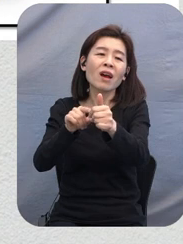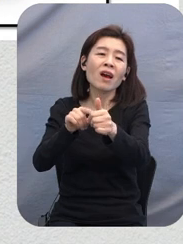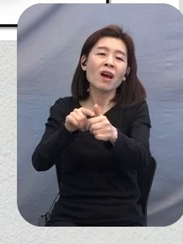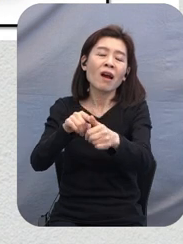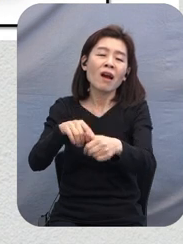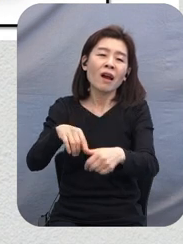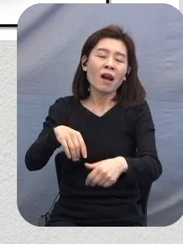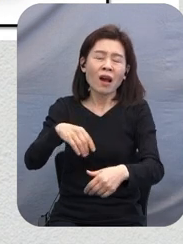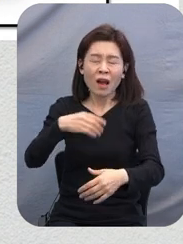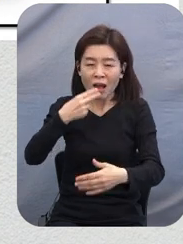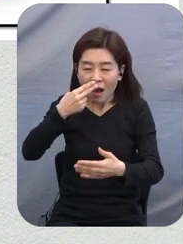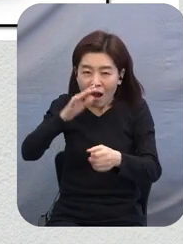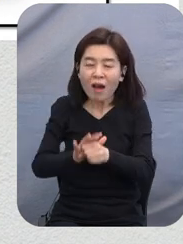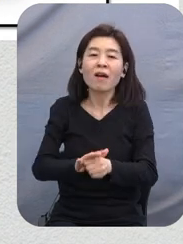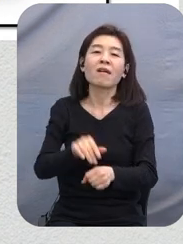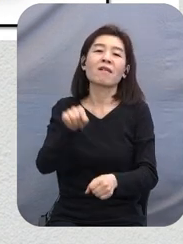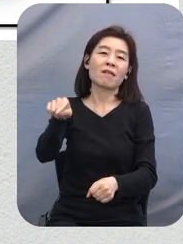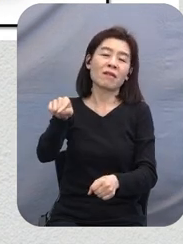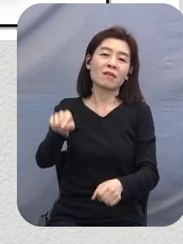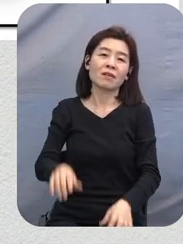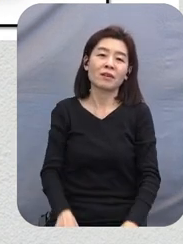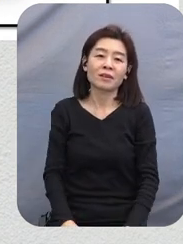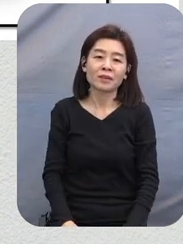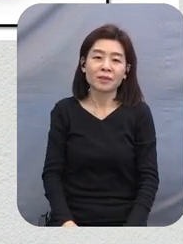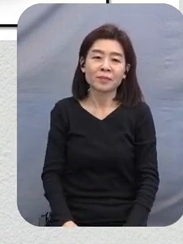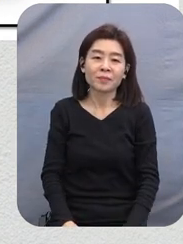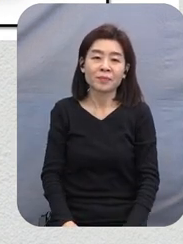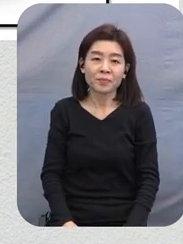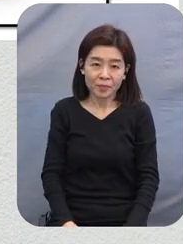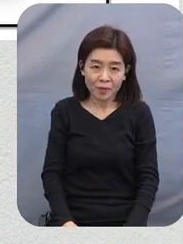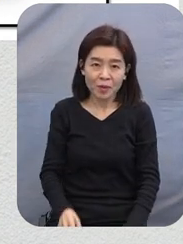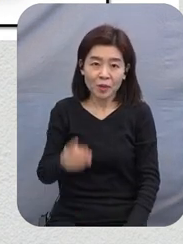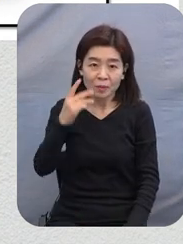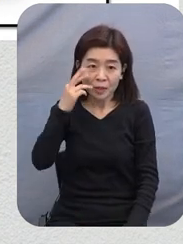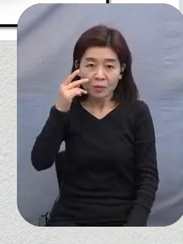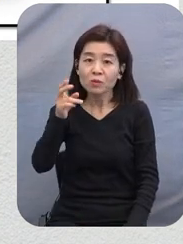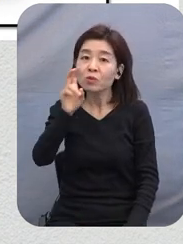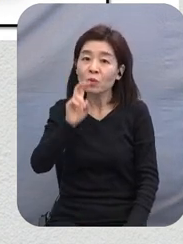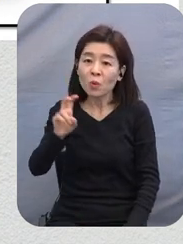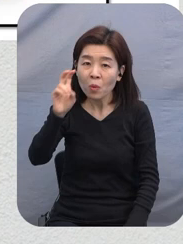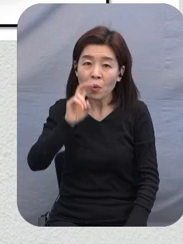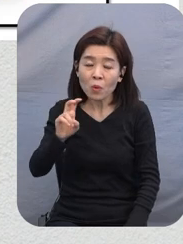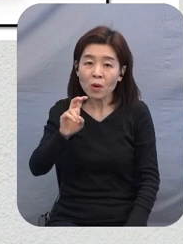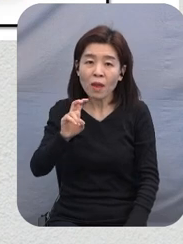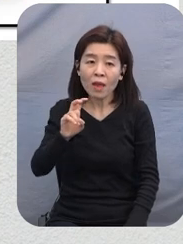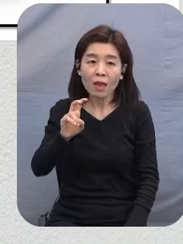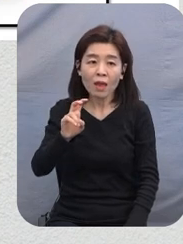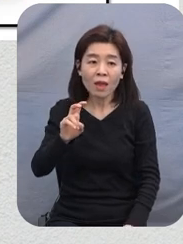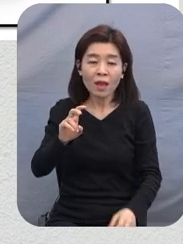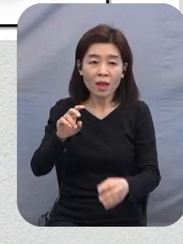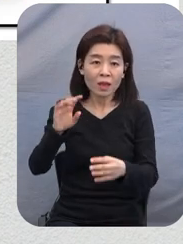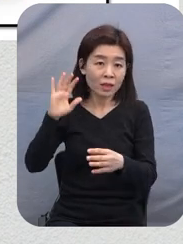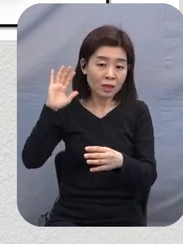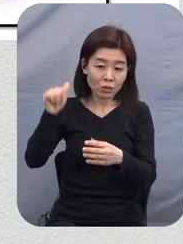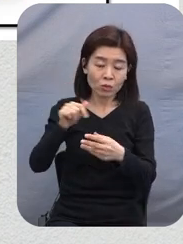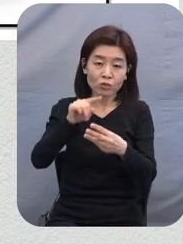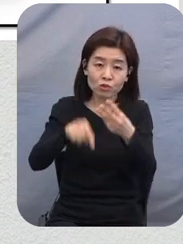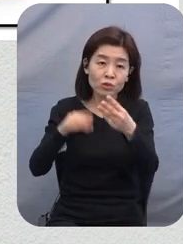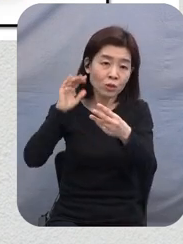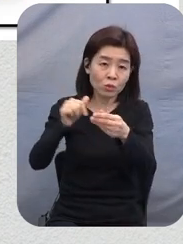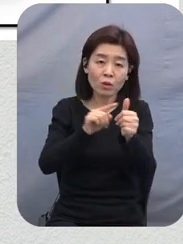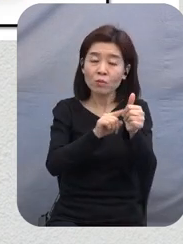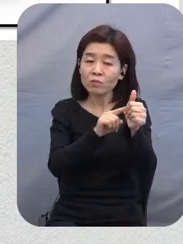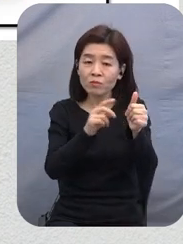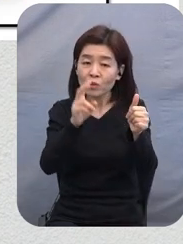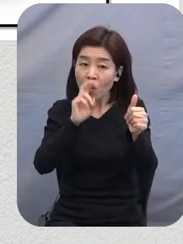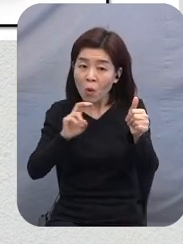지적입니다. 그리고 아메리칸 파이 노래를 불렀는데 이게 무슨 얘기입니까? 바이든이 윤석열한테